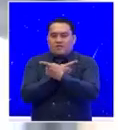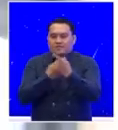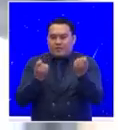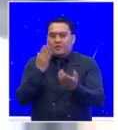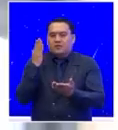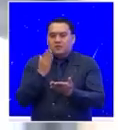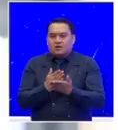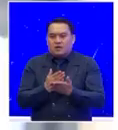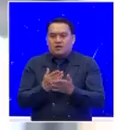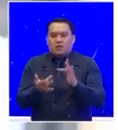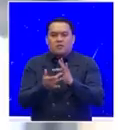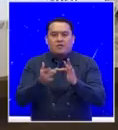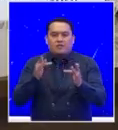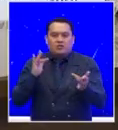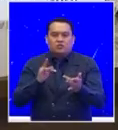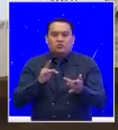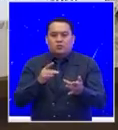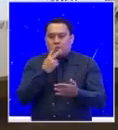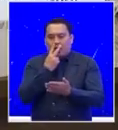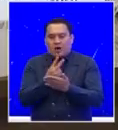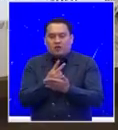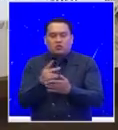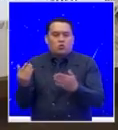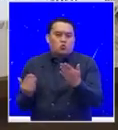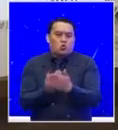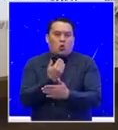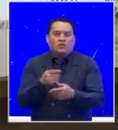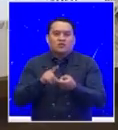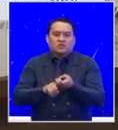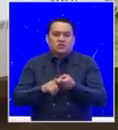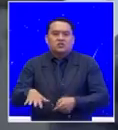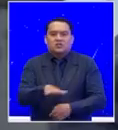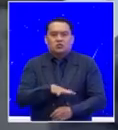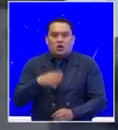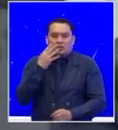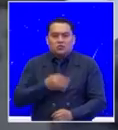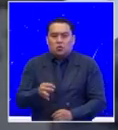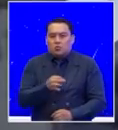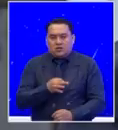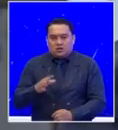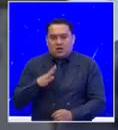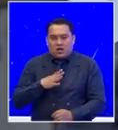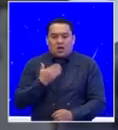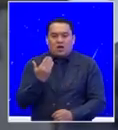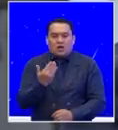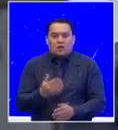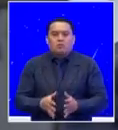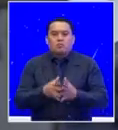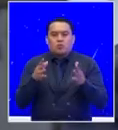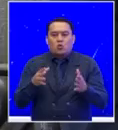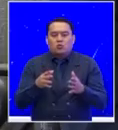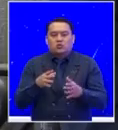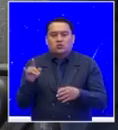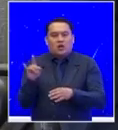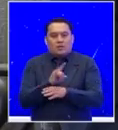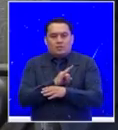каждый час в Казнете появляются сотни публикаций о новых зараженных на территории Алматинской области. Конечно же, большая часть из них